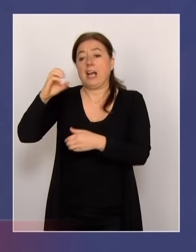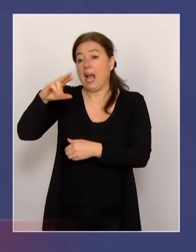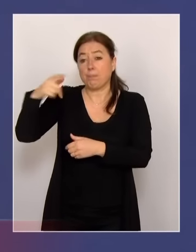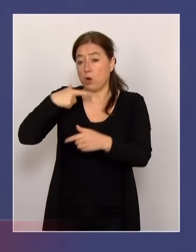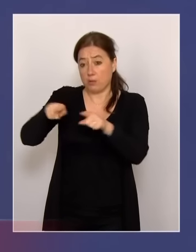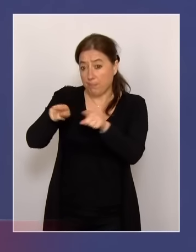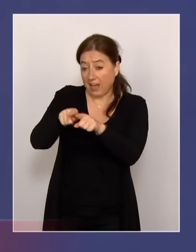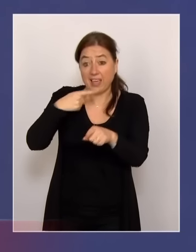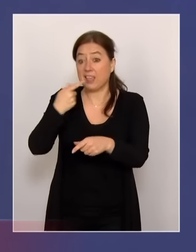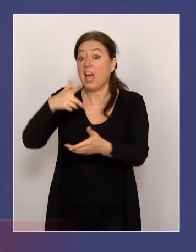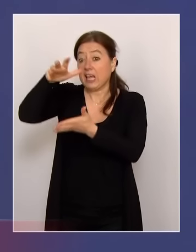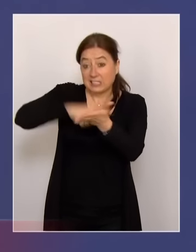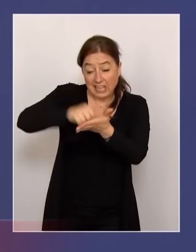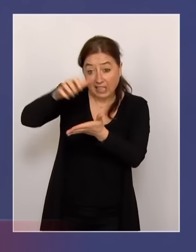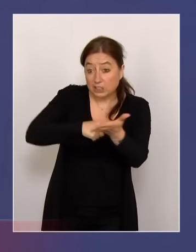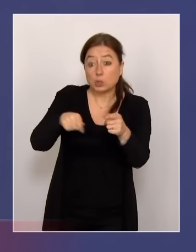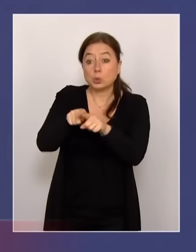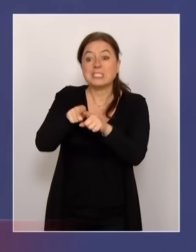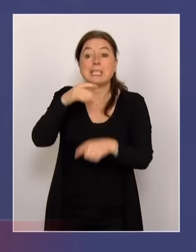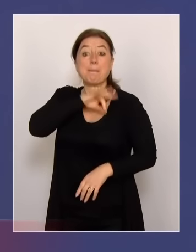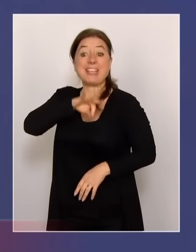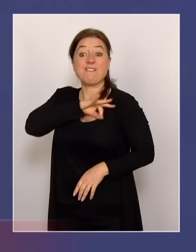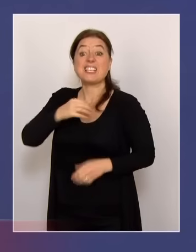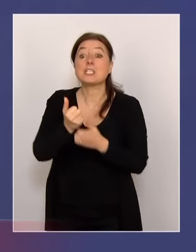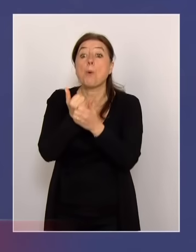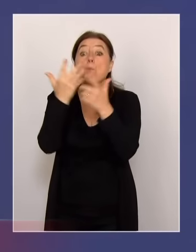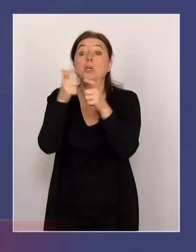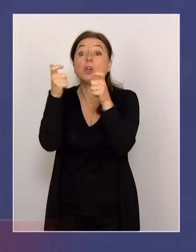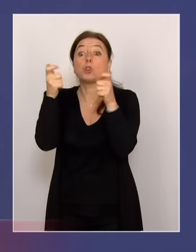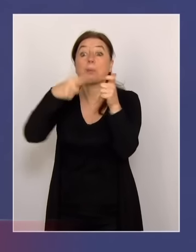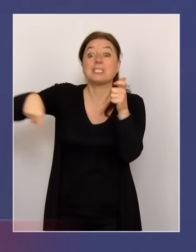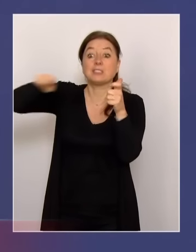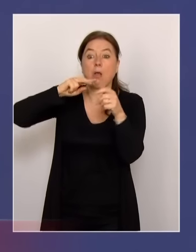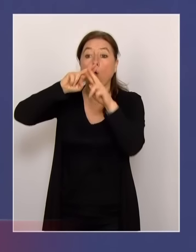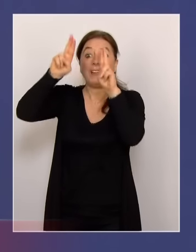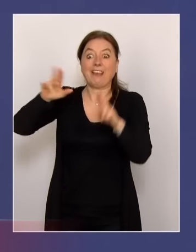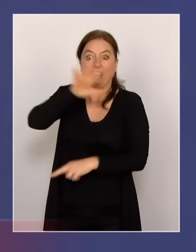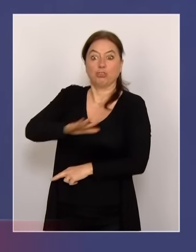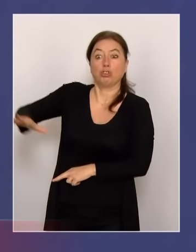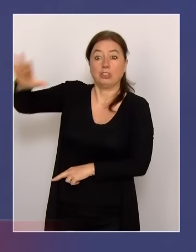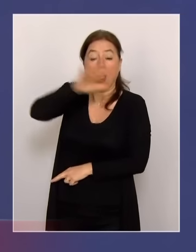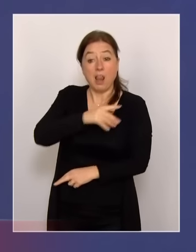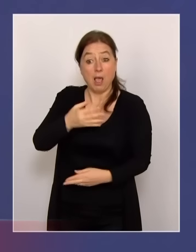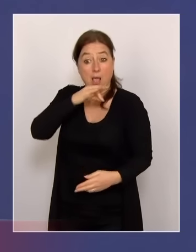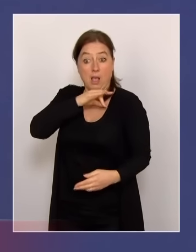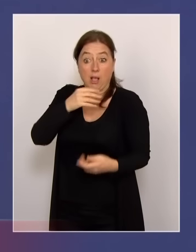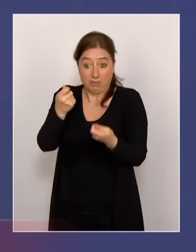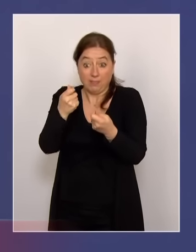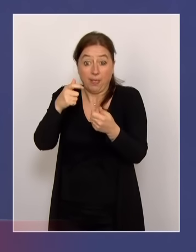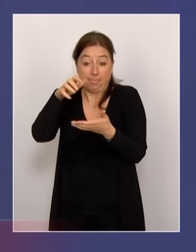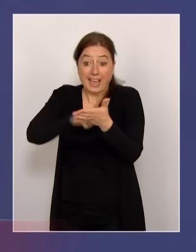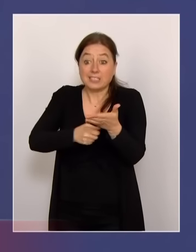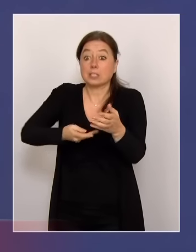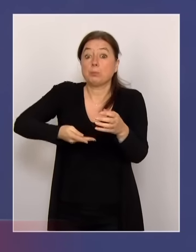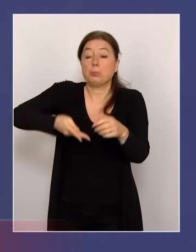France, imposer les bénéfices des multinationales, là où ils sont réellement réalisés, et utiliser les